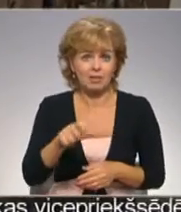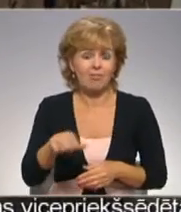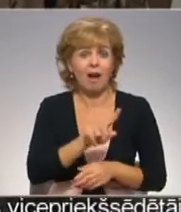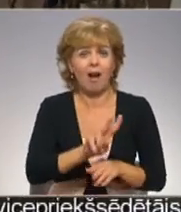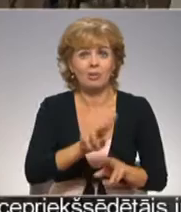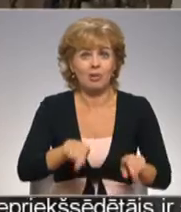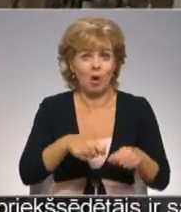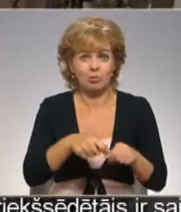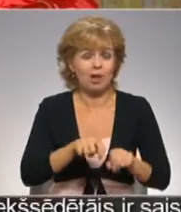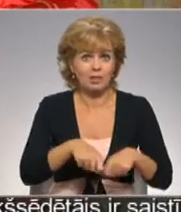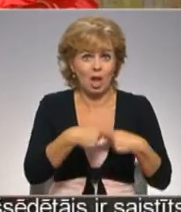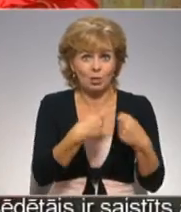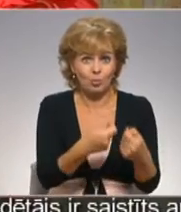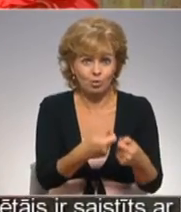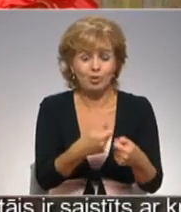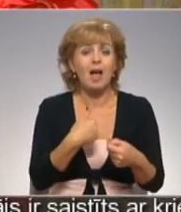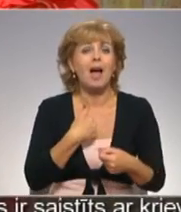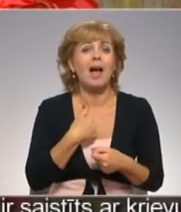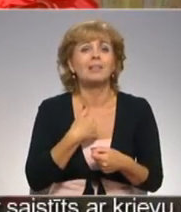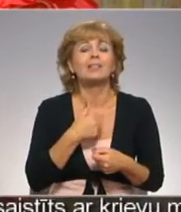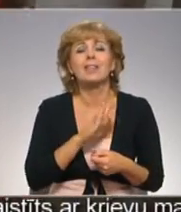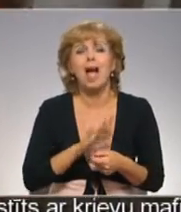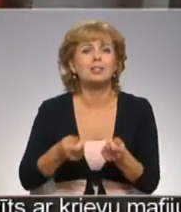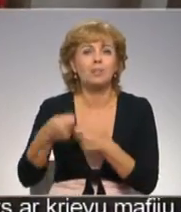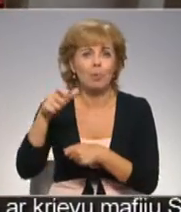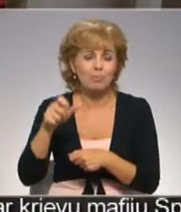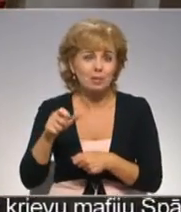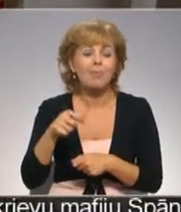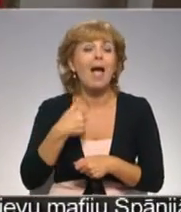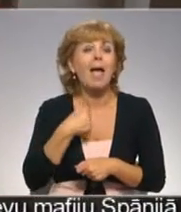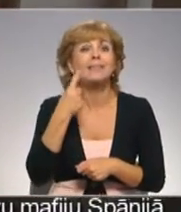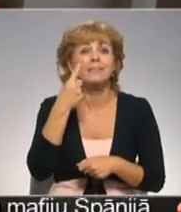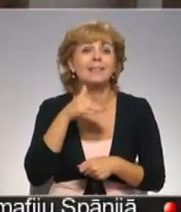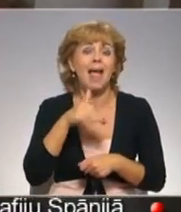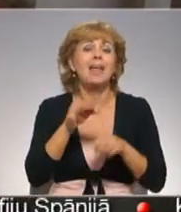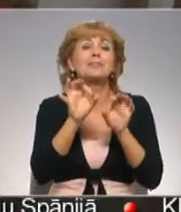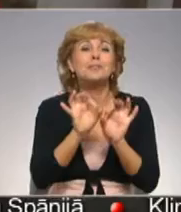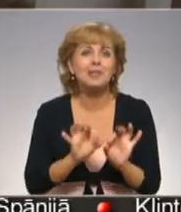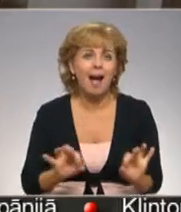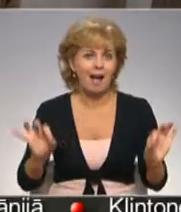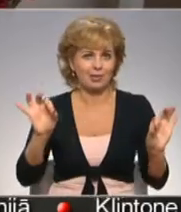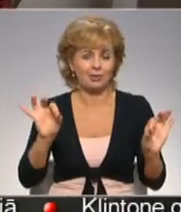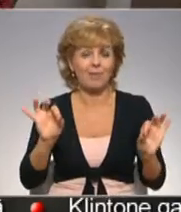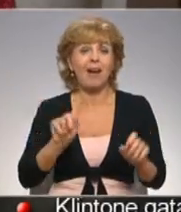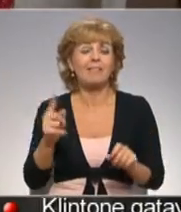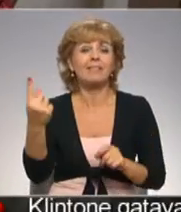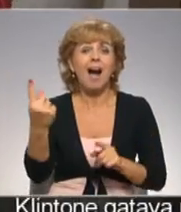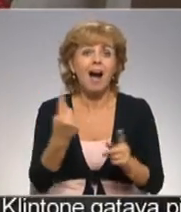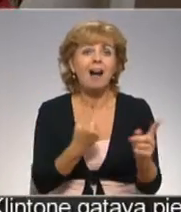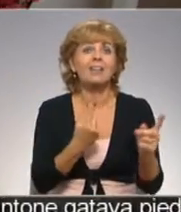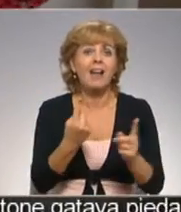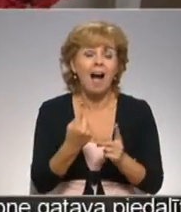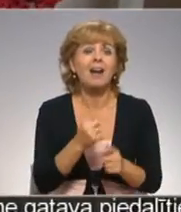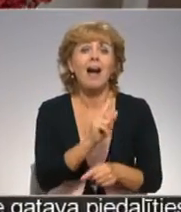auzē, nedošu. Es jau neeju uz biznesu, es eju uz skaistumu. Un tas skaistums nāk ar